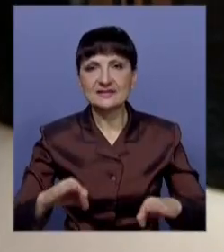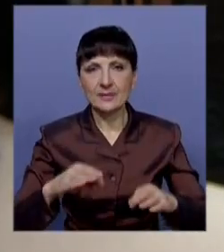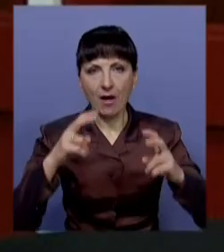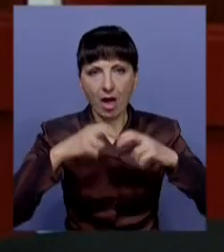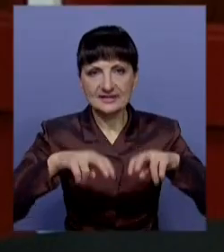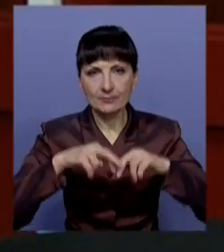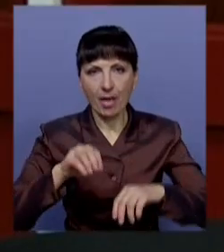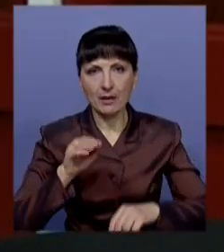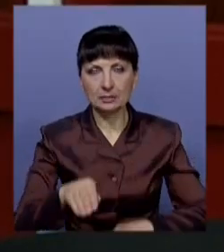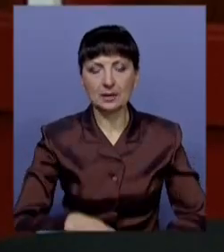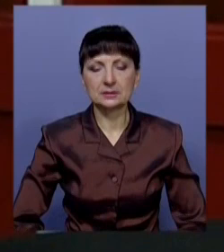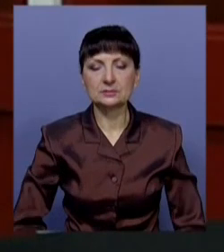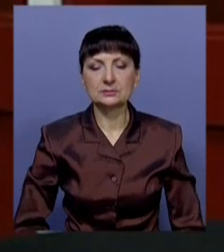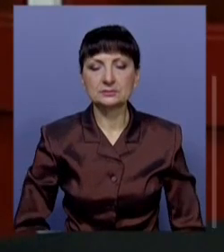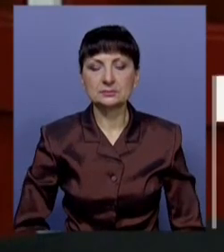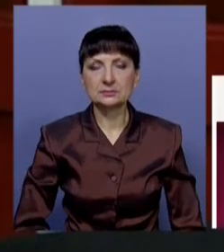экспертов.